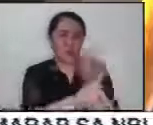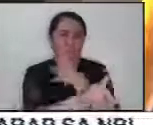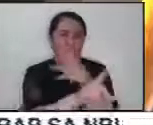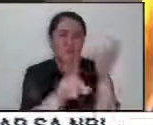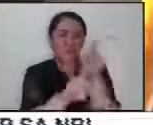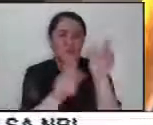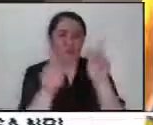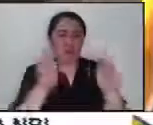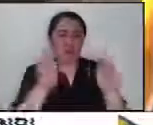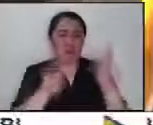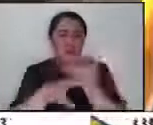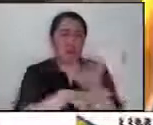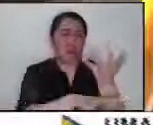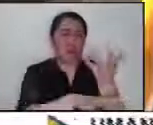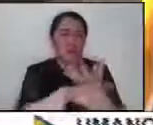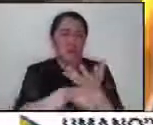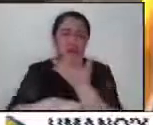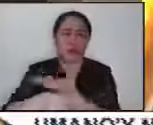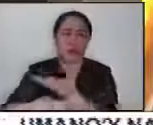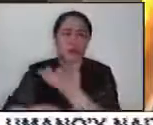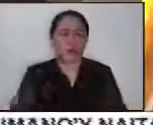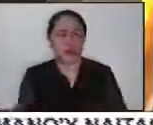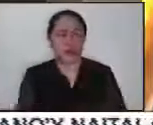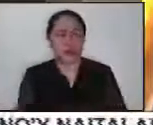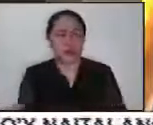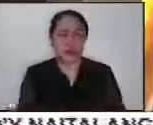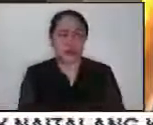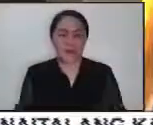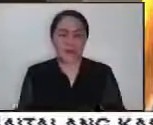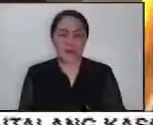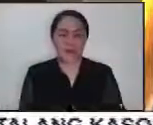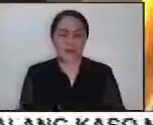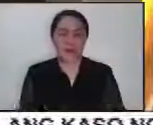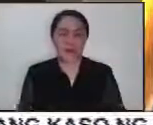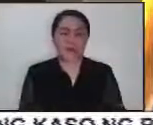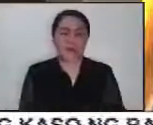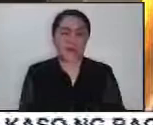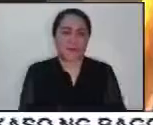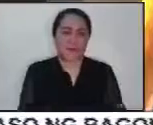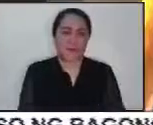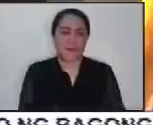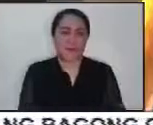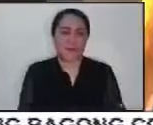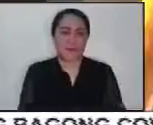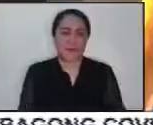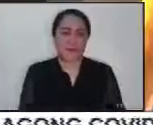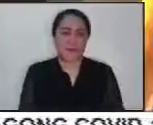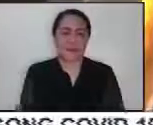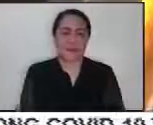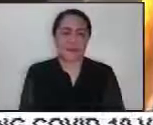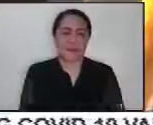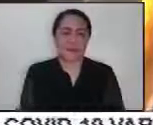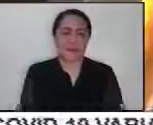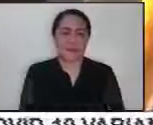posibleng makapagbibigay po ng linaw sa kaso. Si Patrick De Jesus sa detalye, Rise and Shine, Patrick.